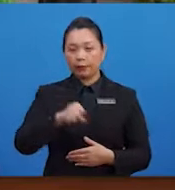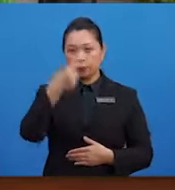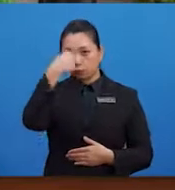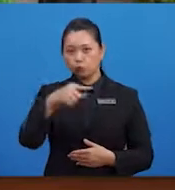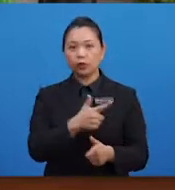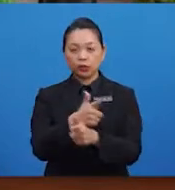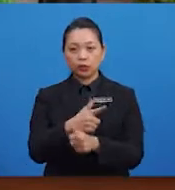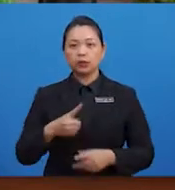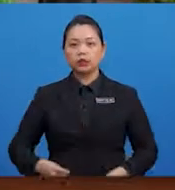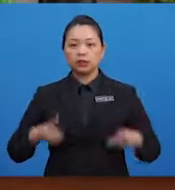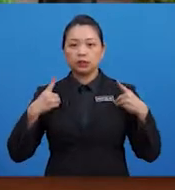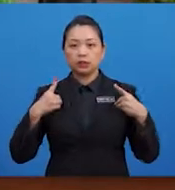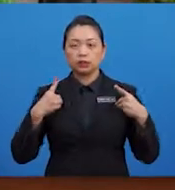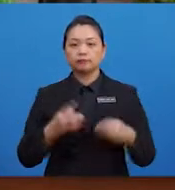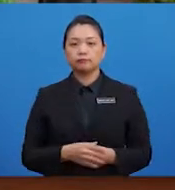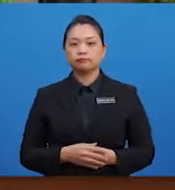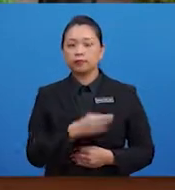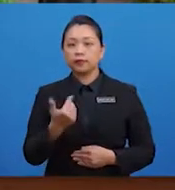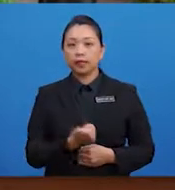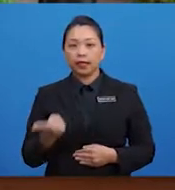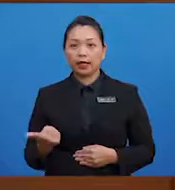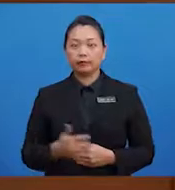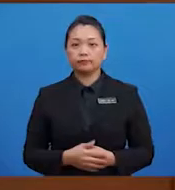diri, ternakan serta peralatan.